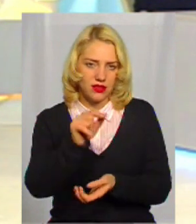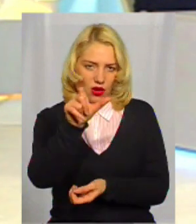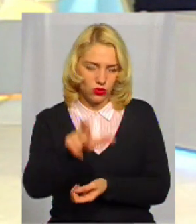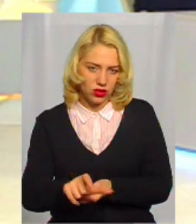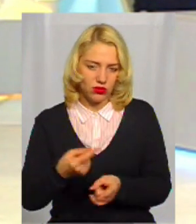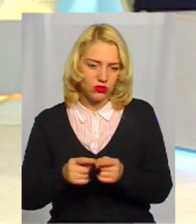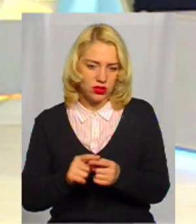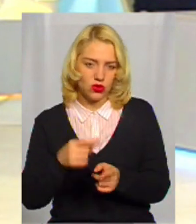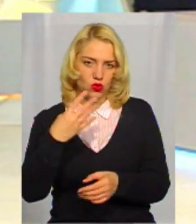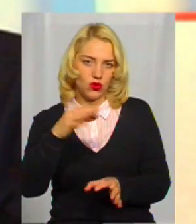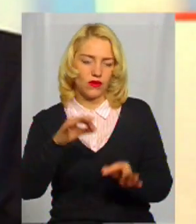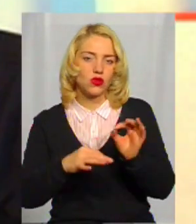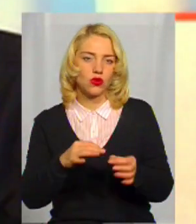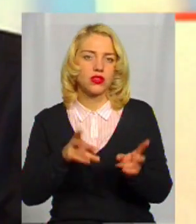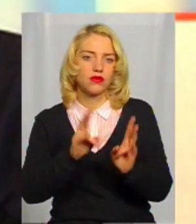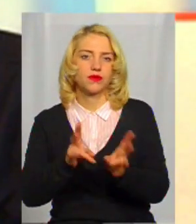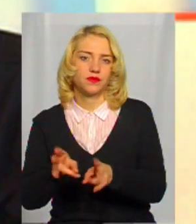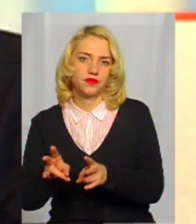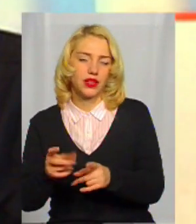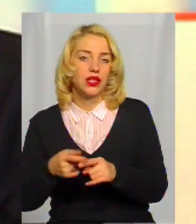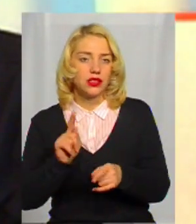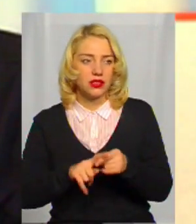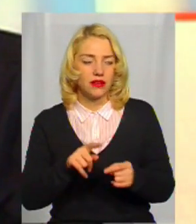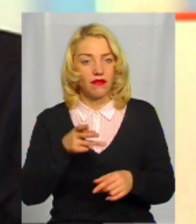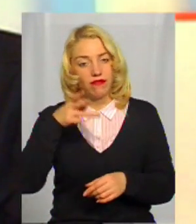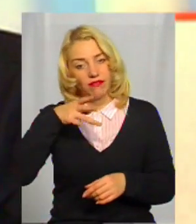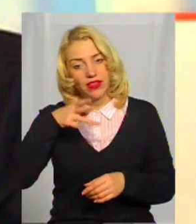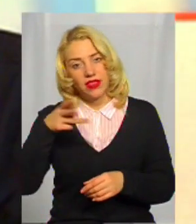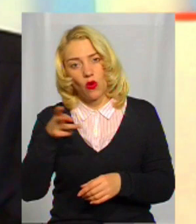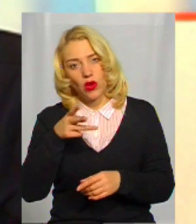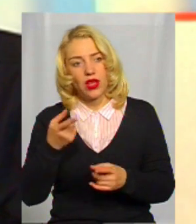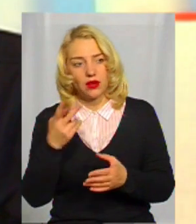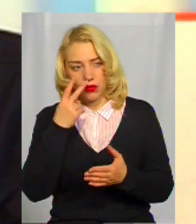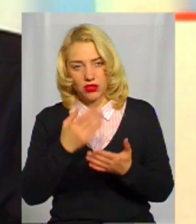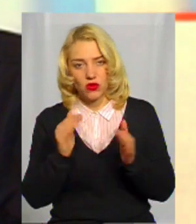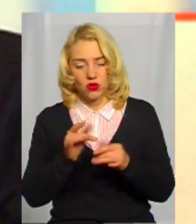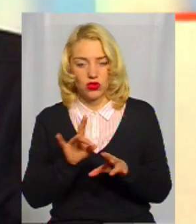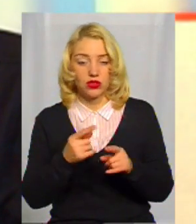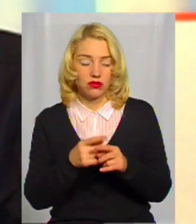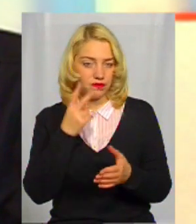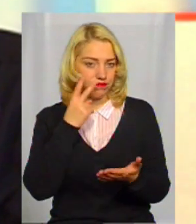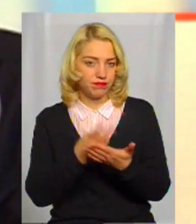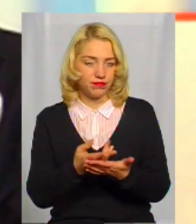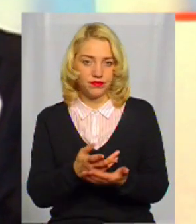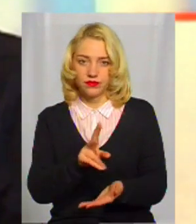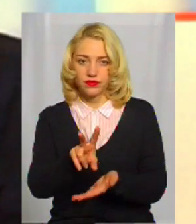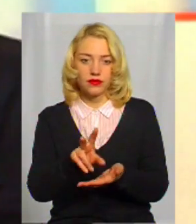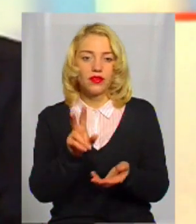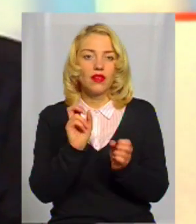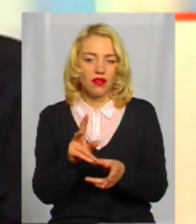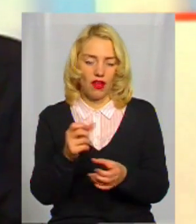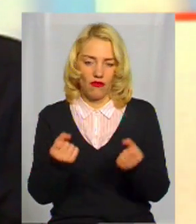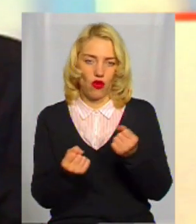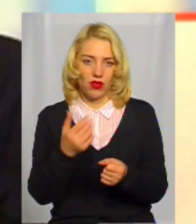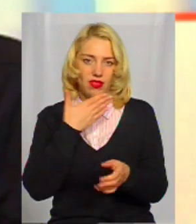потерпілим, які трапляються. Тобто ці от відео, які ми сьогодні показували в сюжеті, вони наглядно показують, як водії не